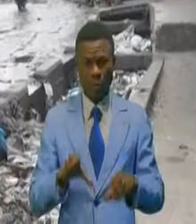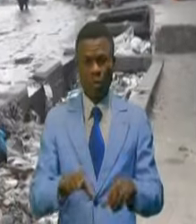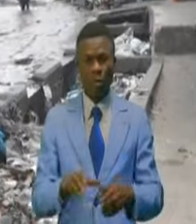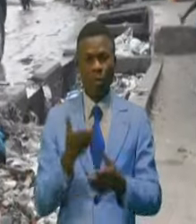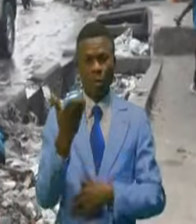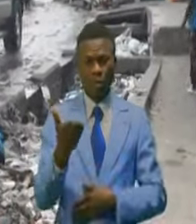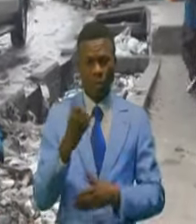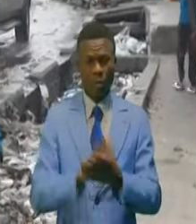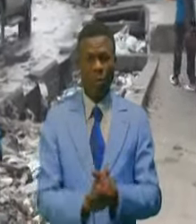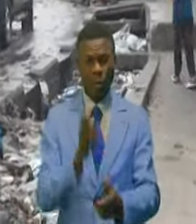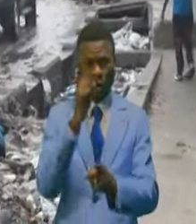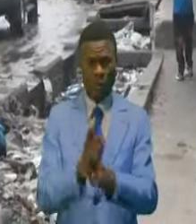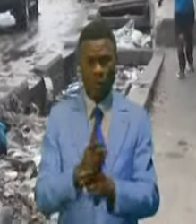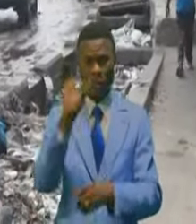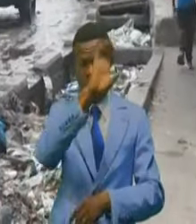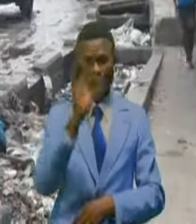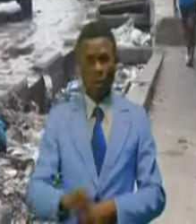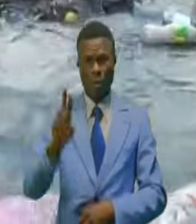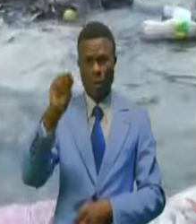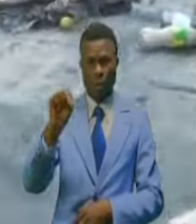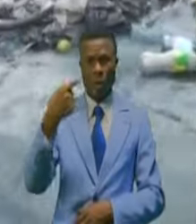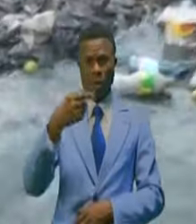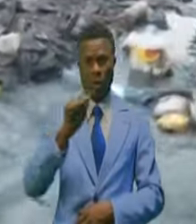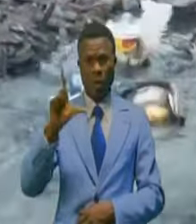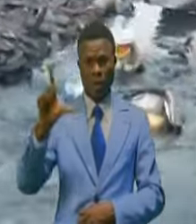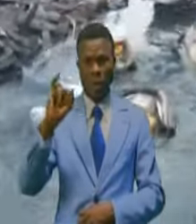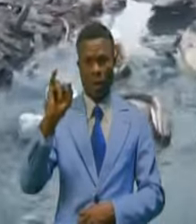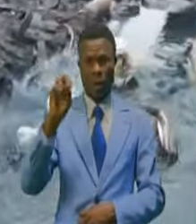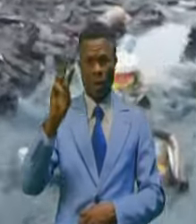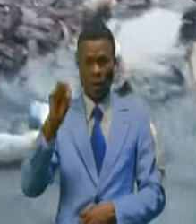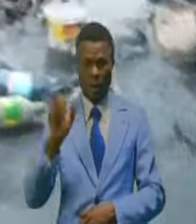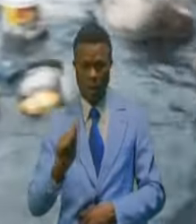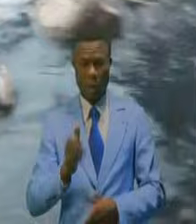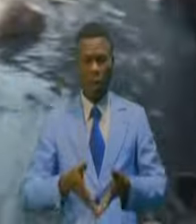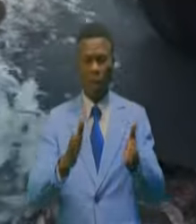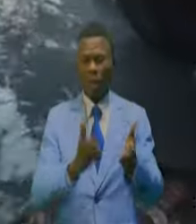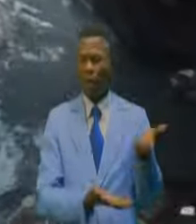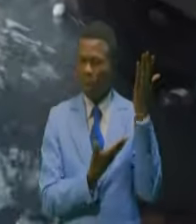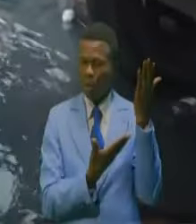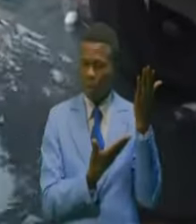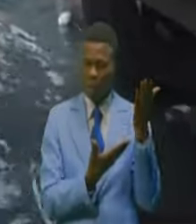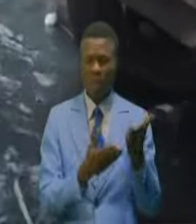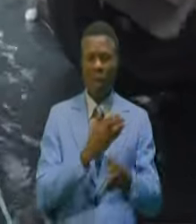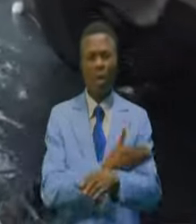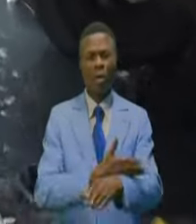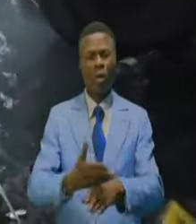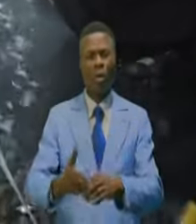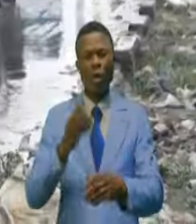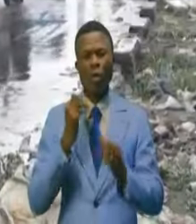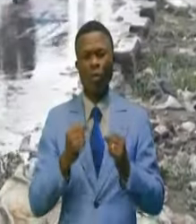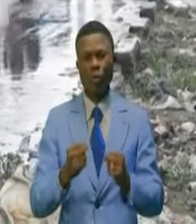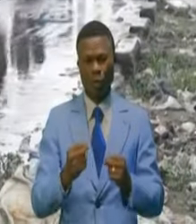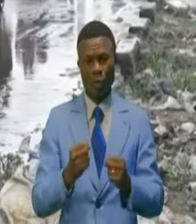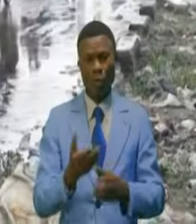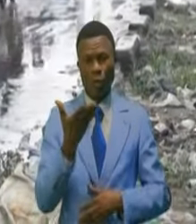Kinshasa, plus précisément dans la commune d'Ngaliema. Cette route d'intérêt commun et capitale est dans un état déplorable.